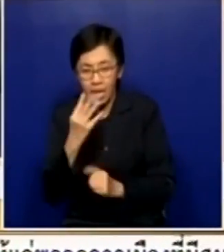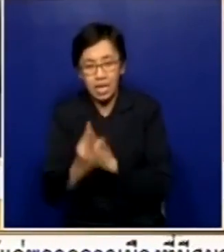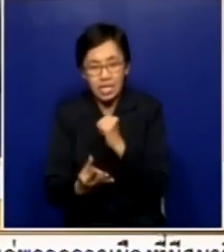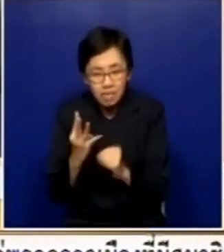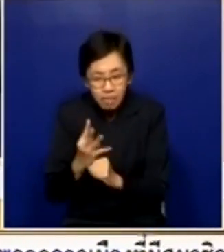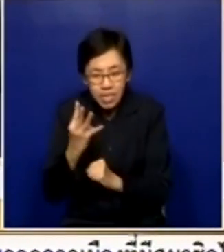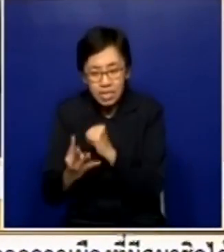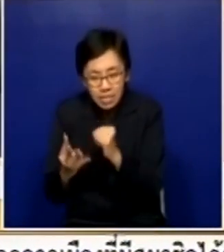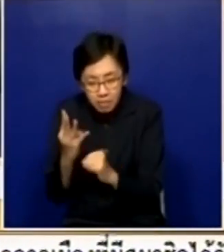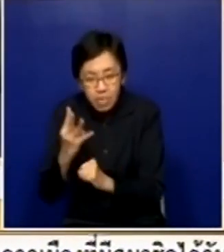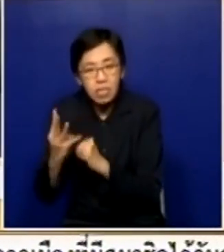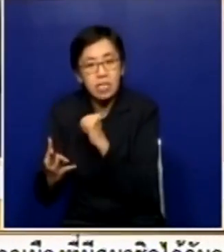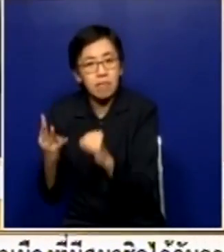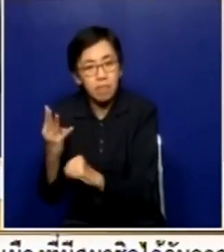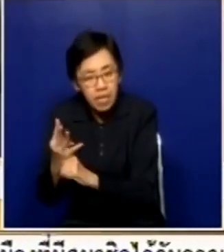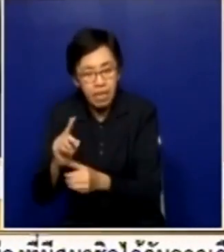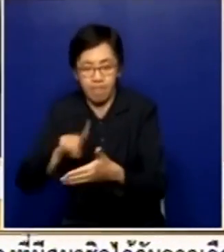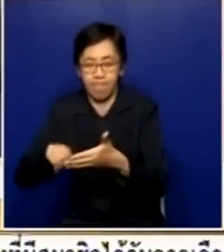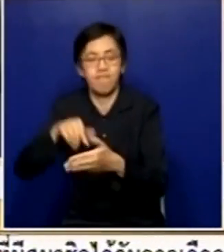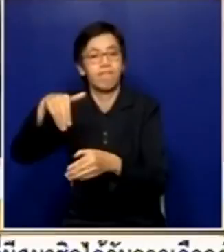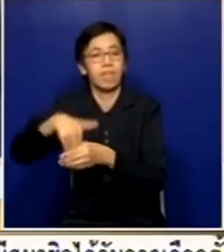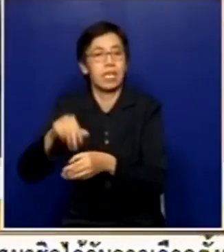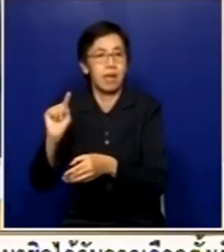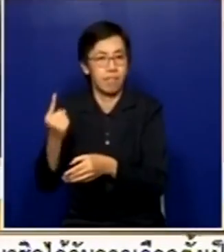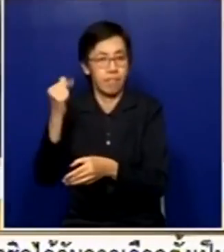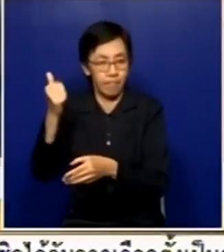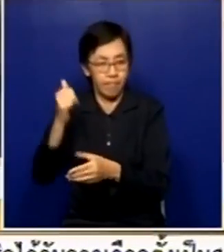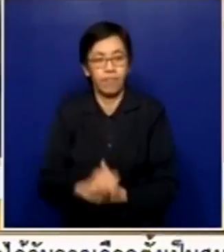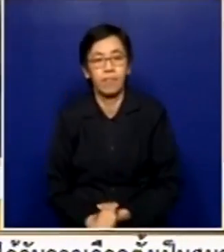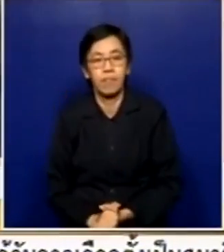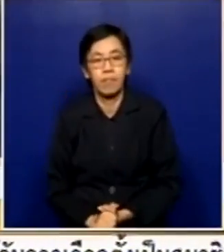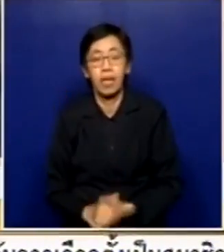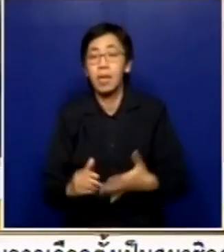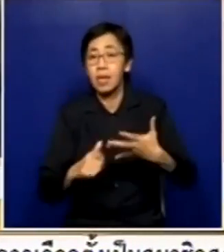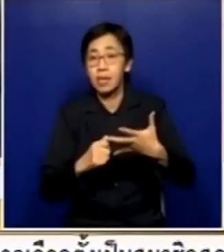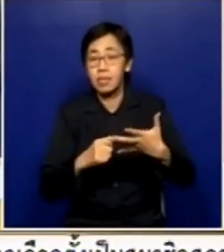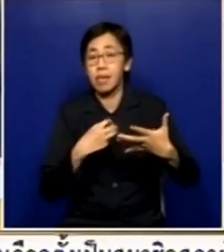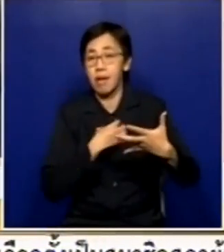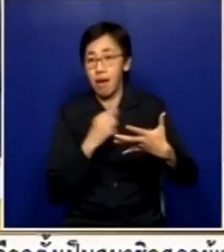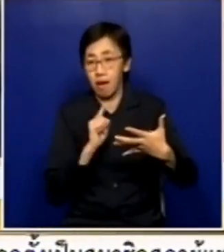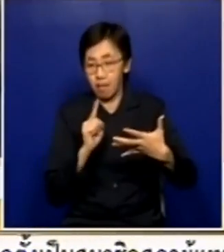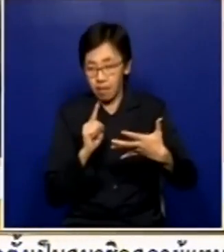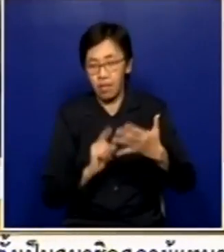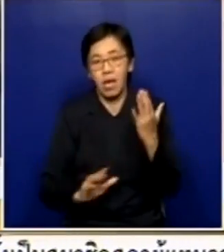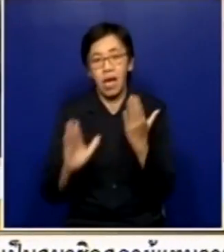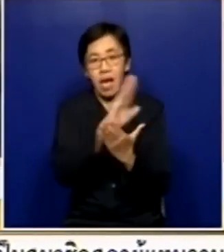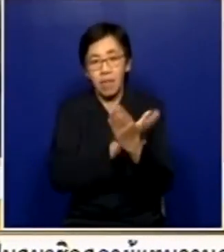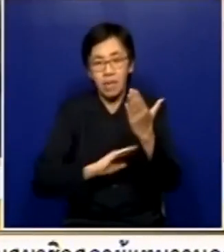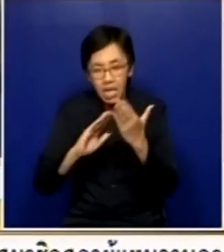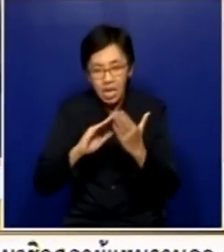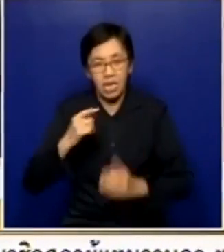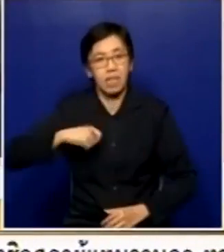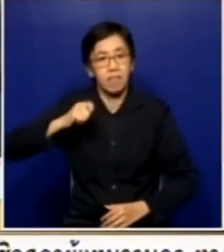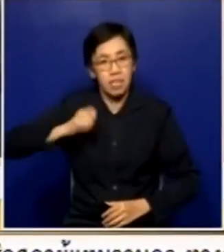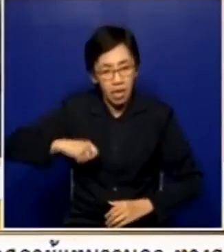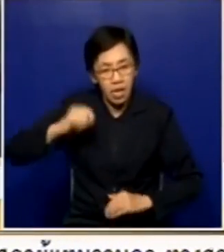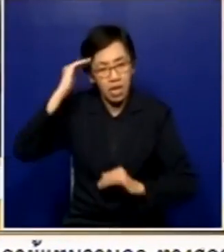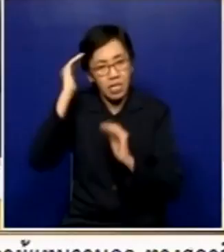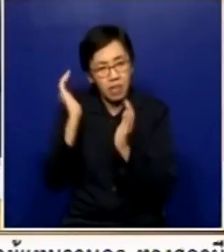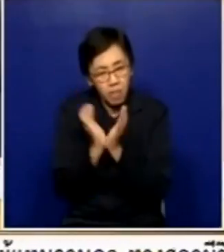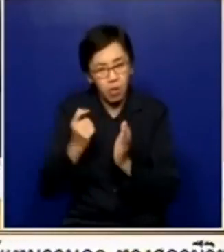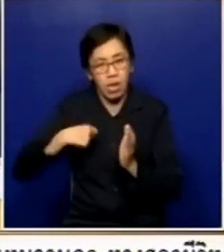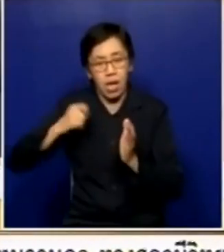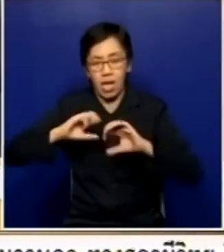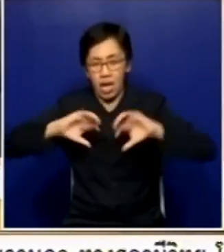ปีมีความฝันข้อที่ 4เราฝันว่าเราจะได้อยู่ในประเทศที่ระบบยุติธรรมทำ